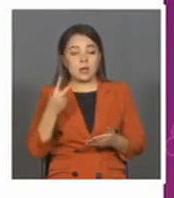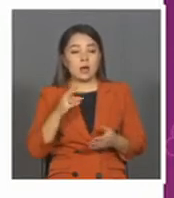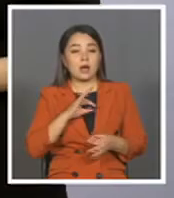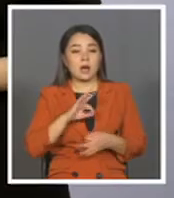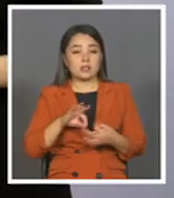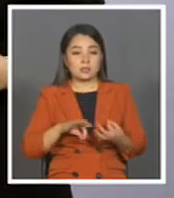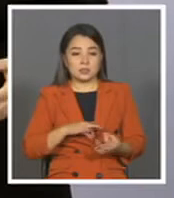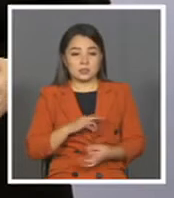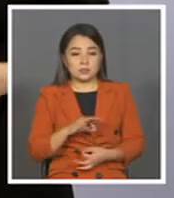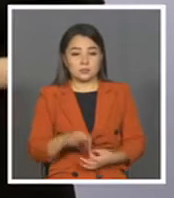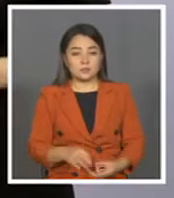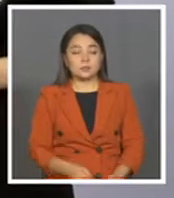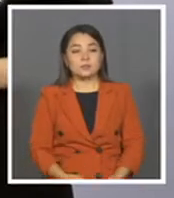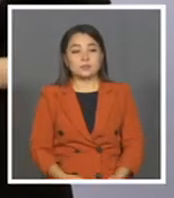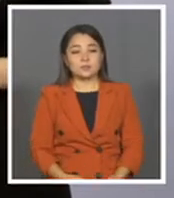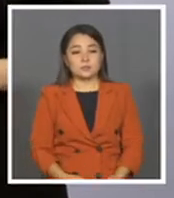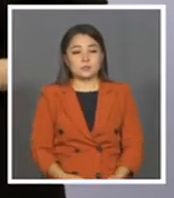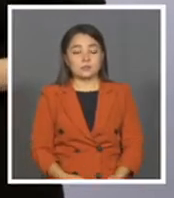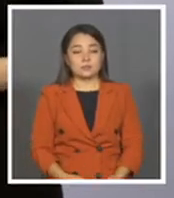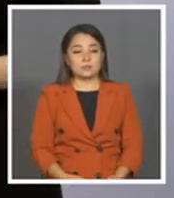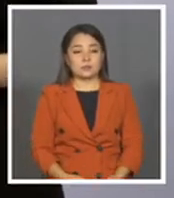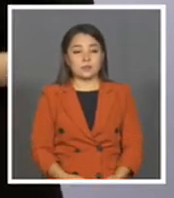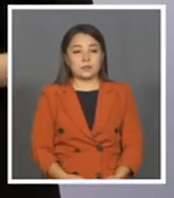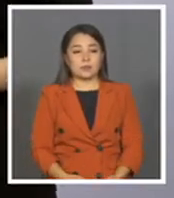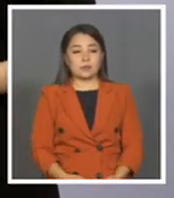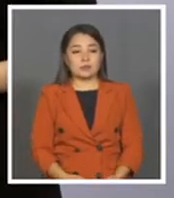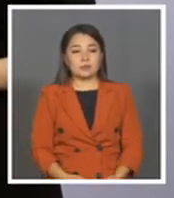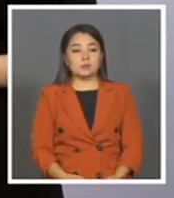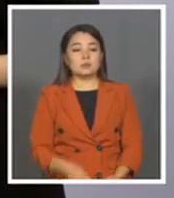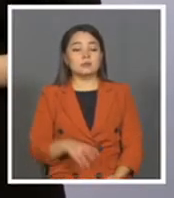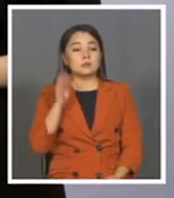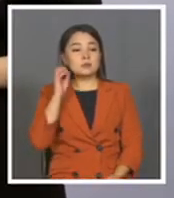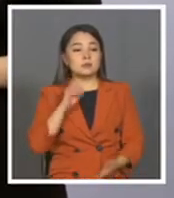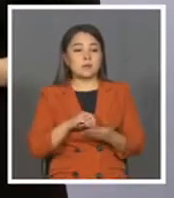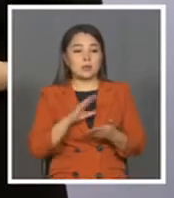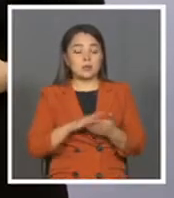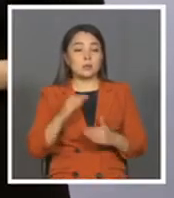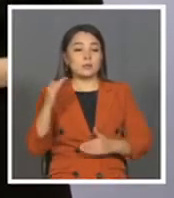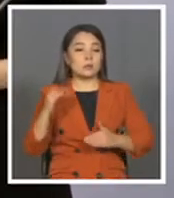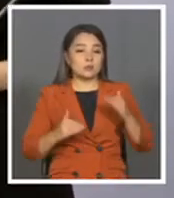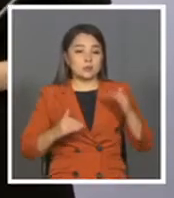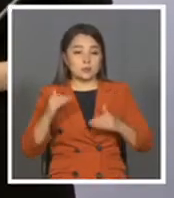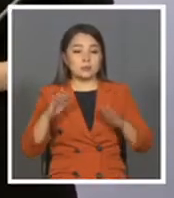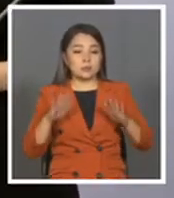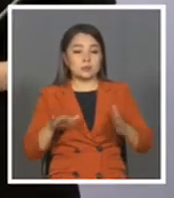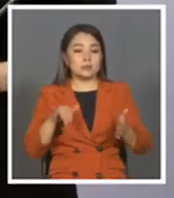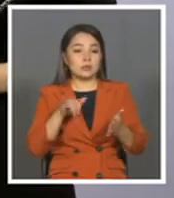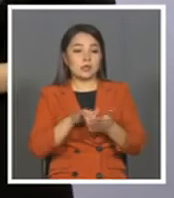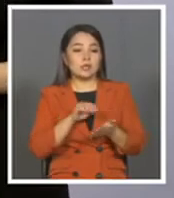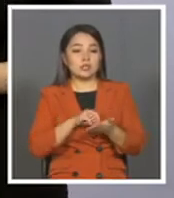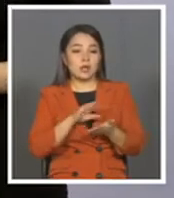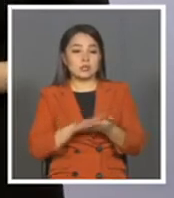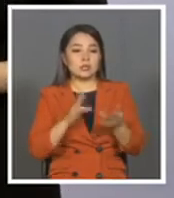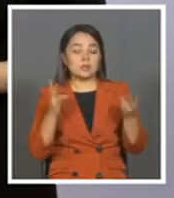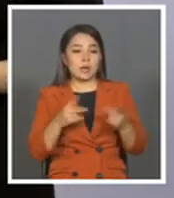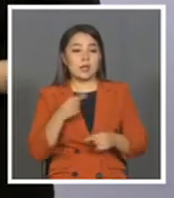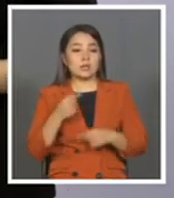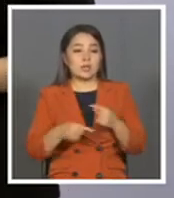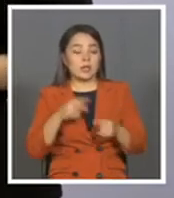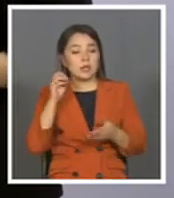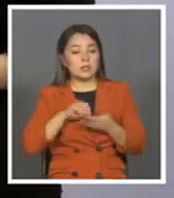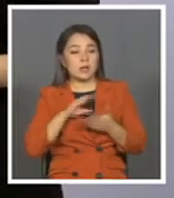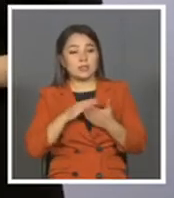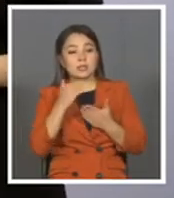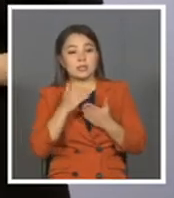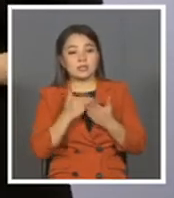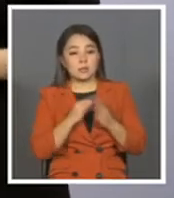екен. Ал енді келесі тапсырма, сандарды өсу ретімен жазыңыз. Сіздерге келесі сандар